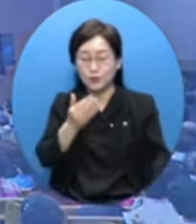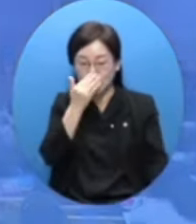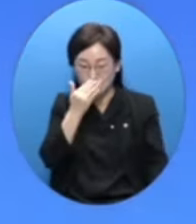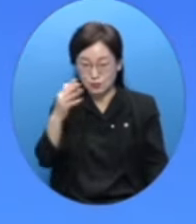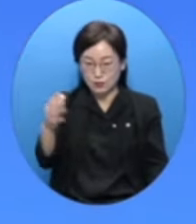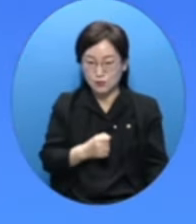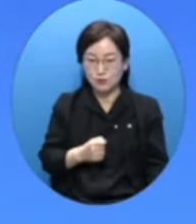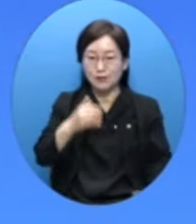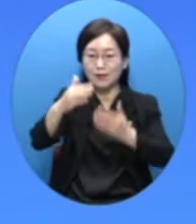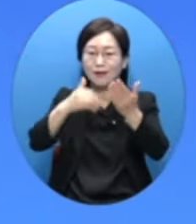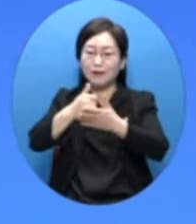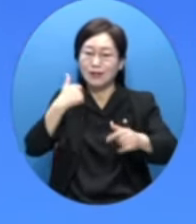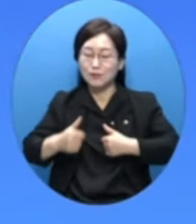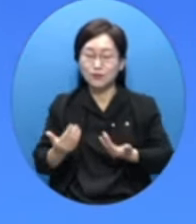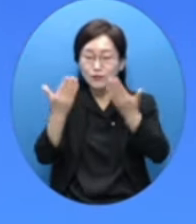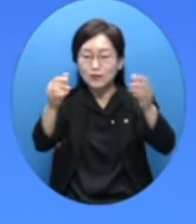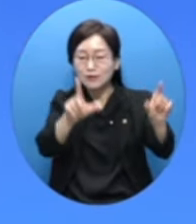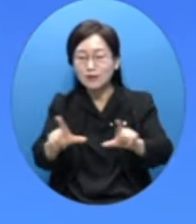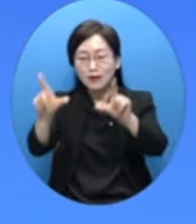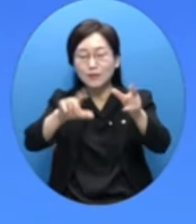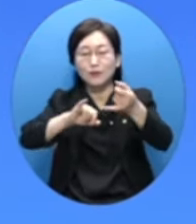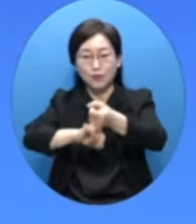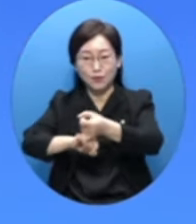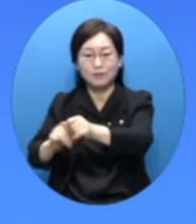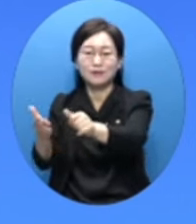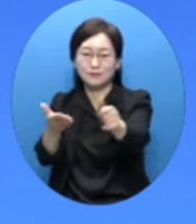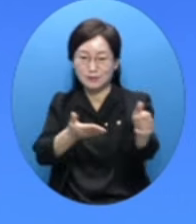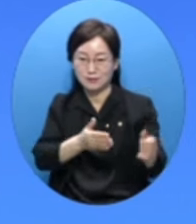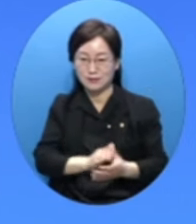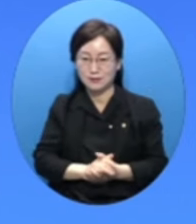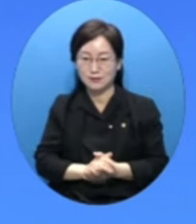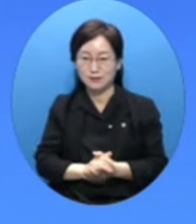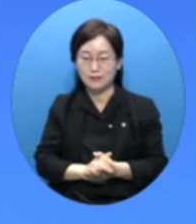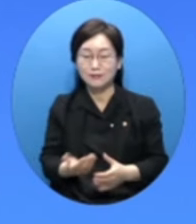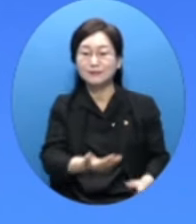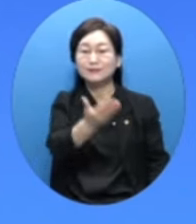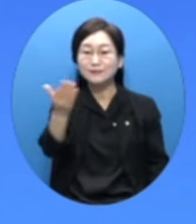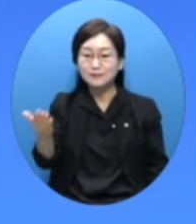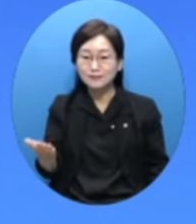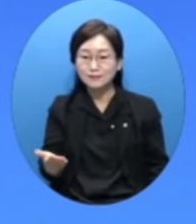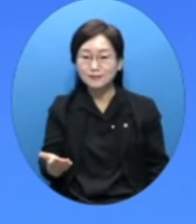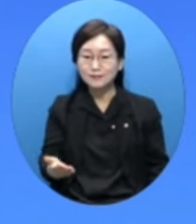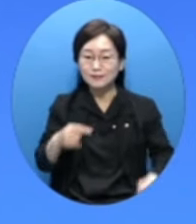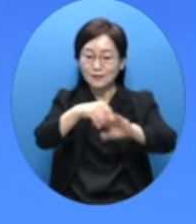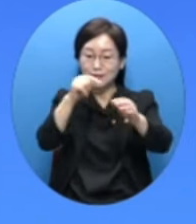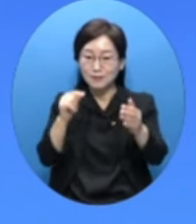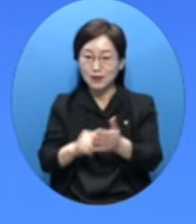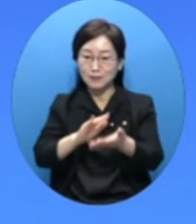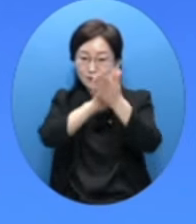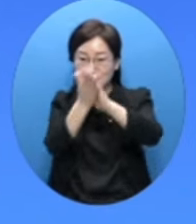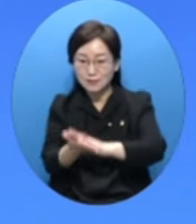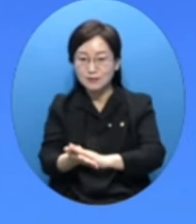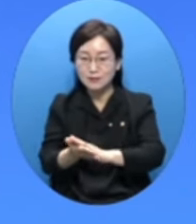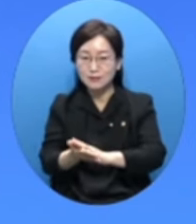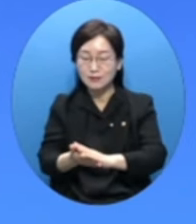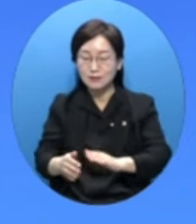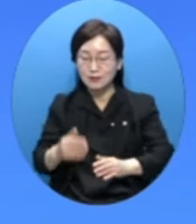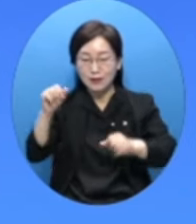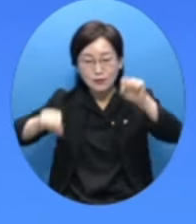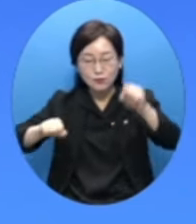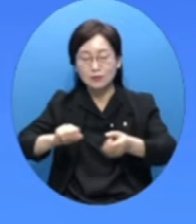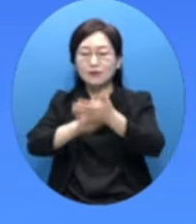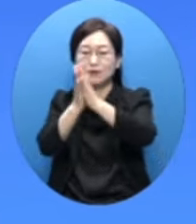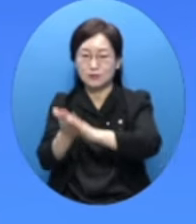무장해서 하나님을 기쁘시게 하는 삶을 살아가는 여러분 모두가 되기를 바랍니다. 여러분, 우리의 마음이 달라지면 우리의 행동이